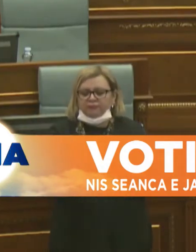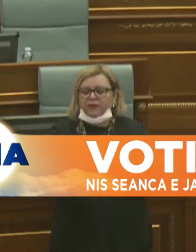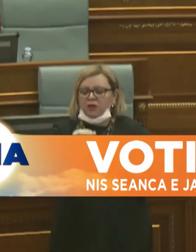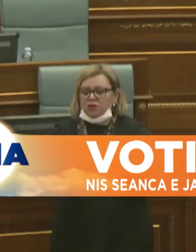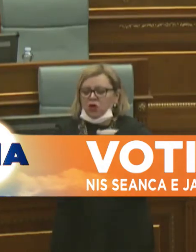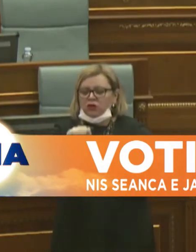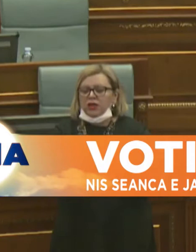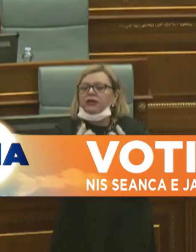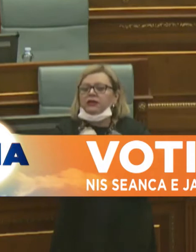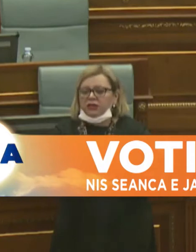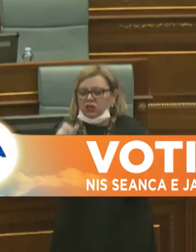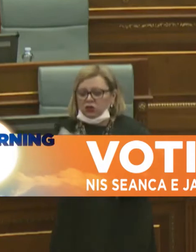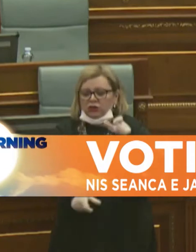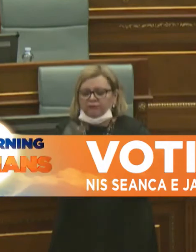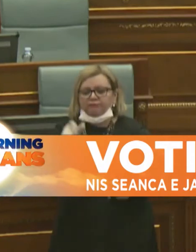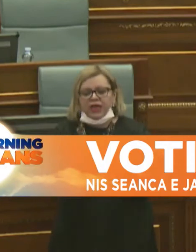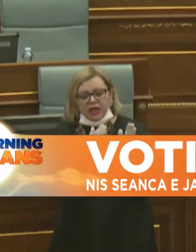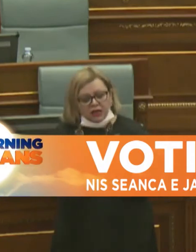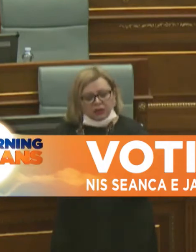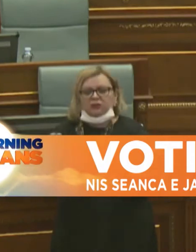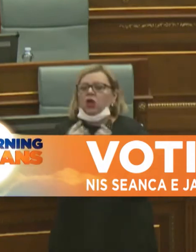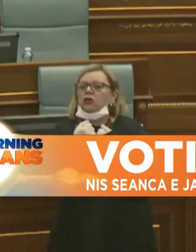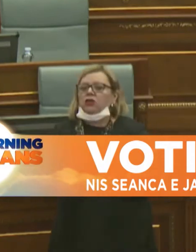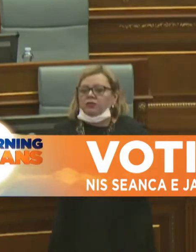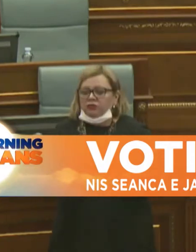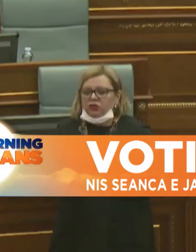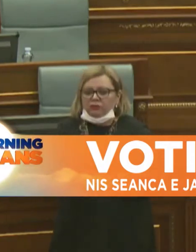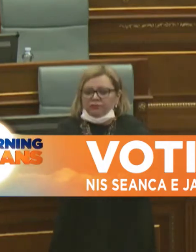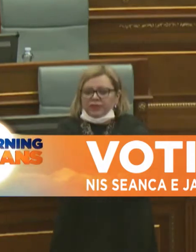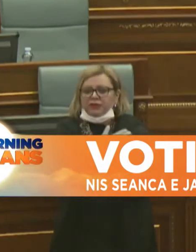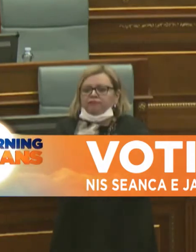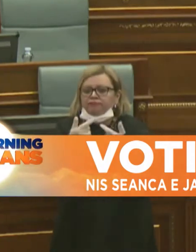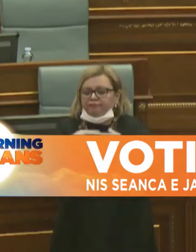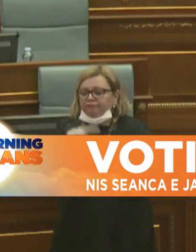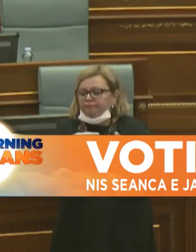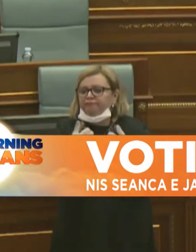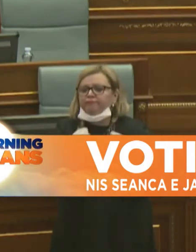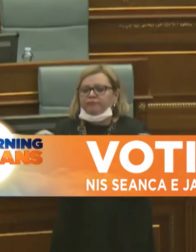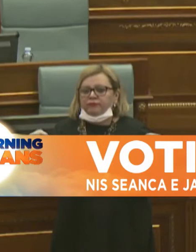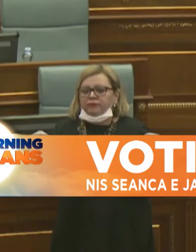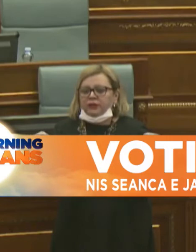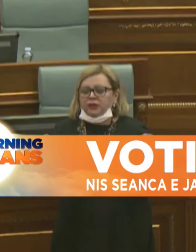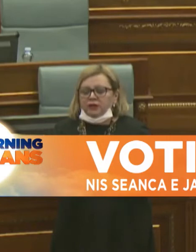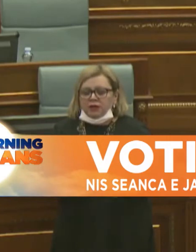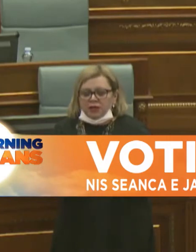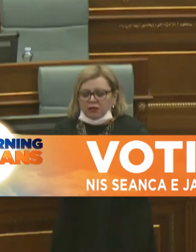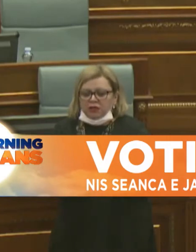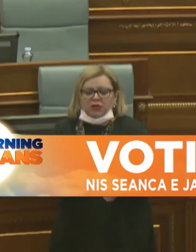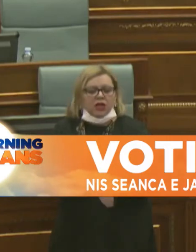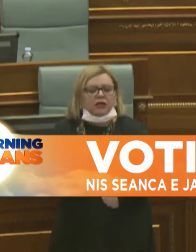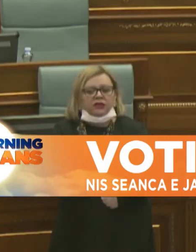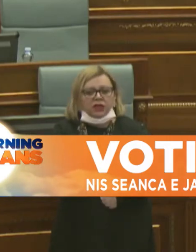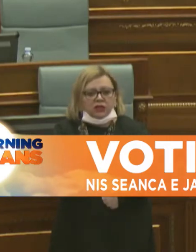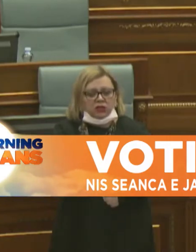qytetare, rendin tonë demokratik dhe lirinë e të shprehurit pa qenë i linçuar. Jemi nisur nga interesi shoqëror